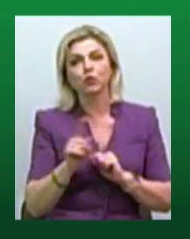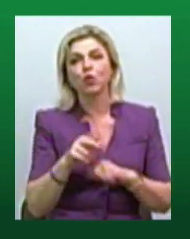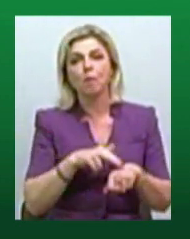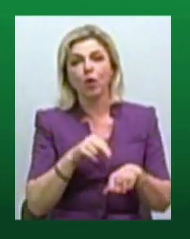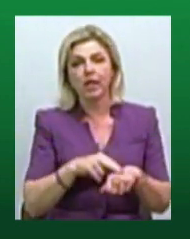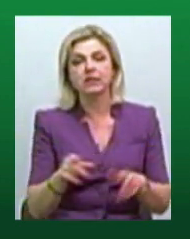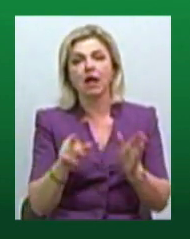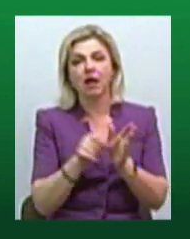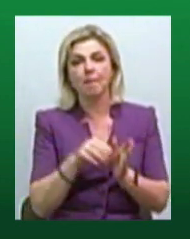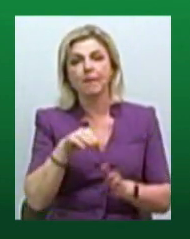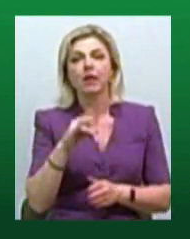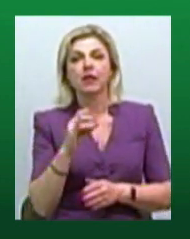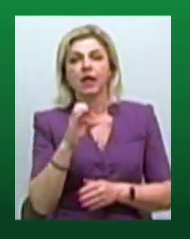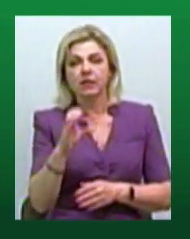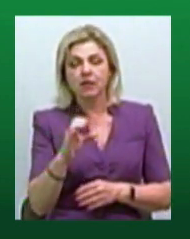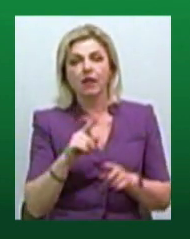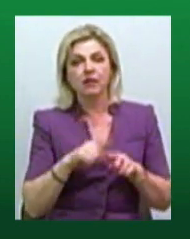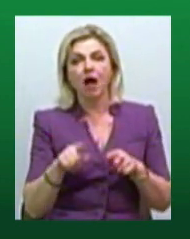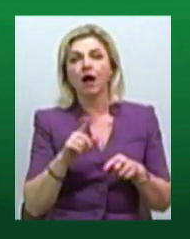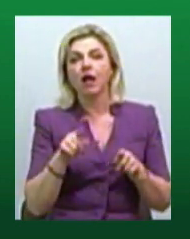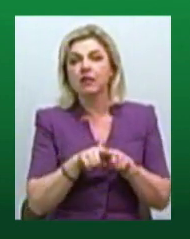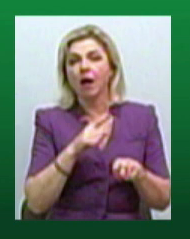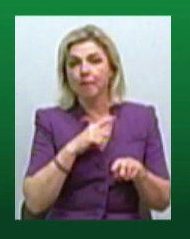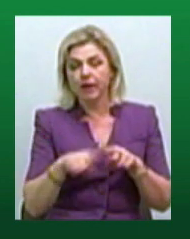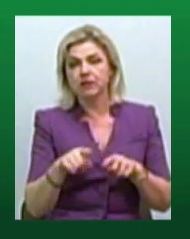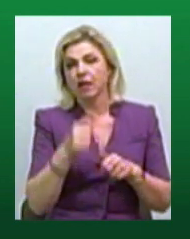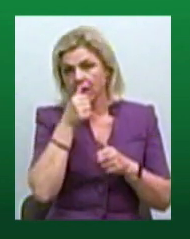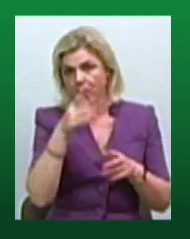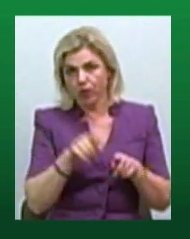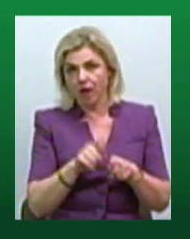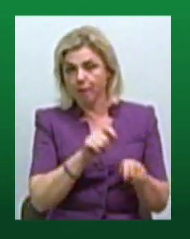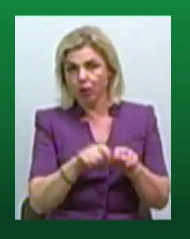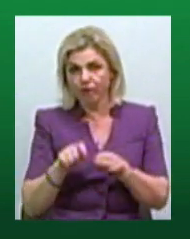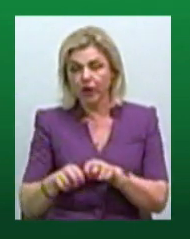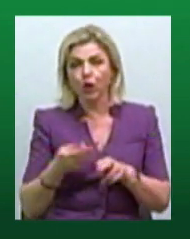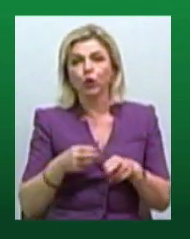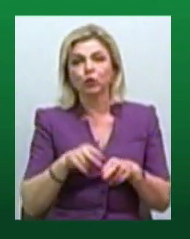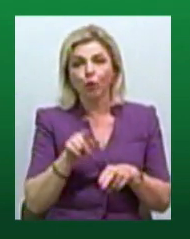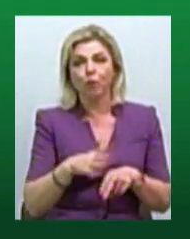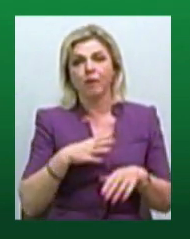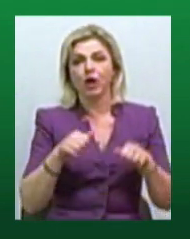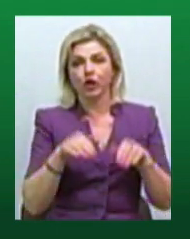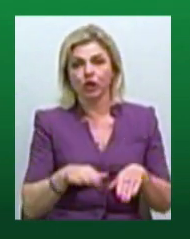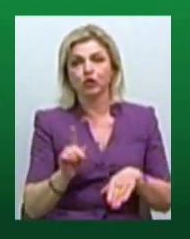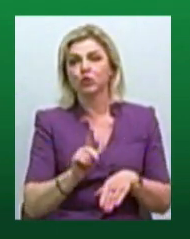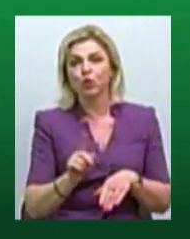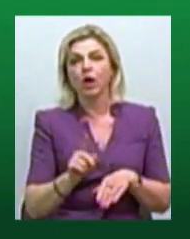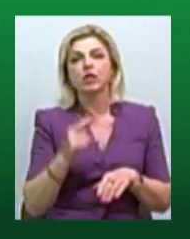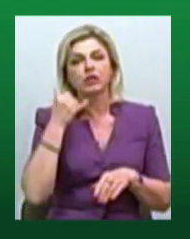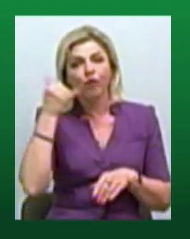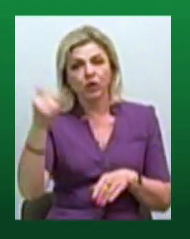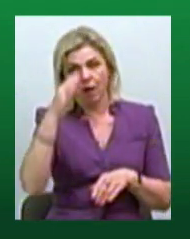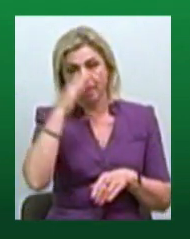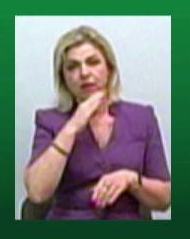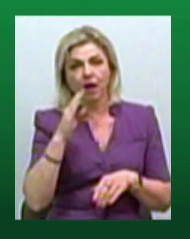разом із МНСниками не так швидко все це зможуть нам перевірити. Тому прийнято рішення про те, щоб дзвонили